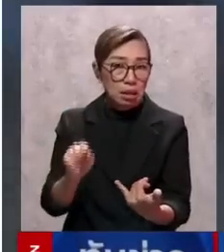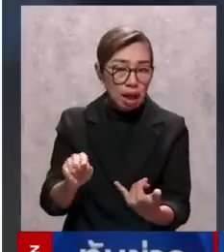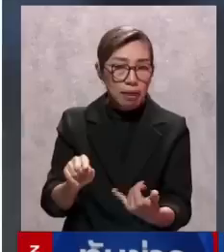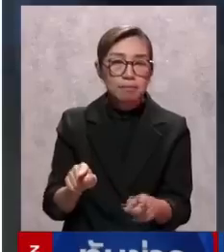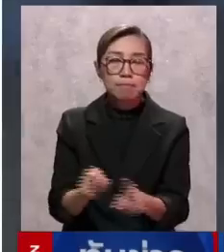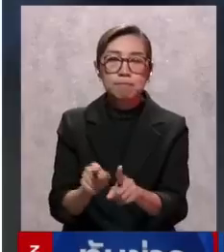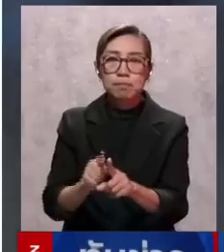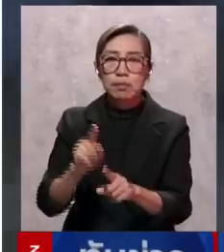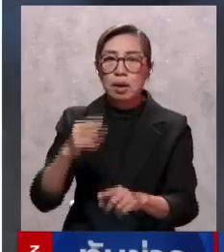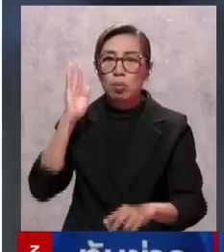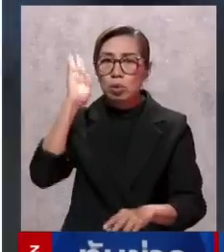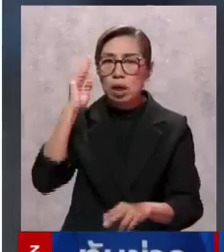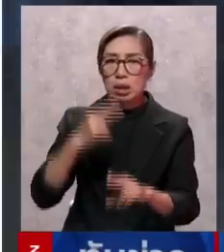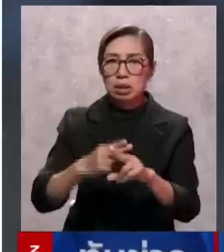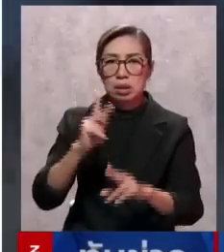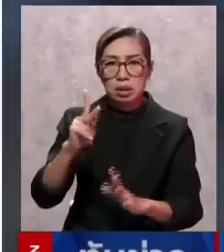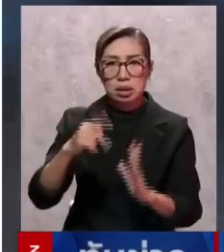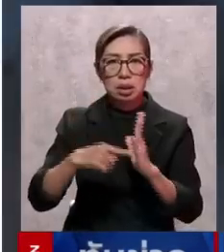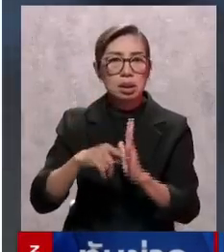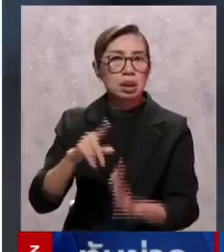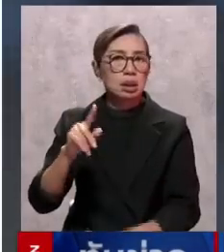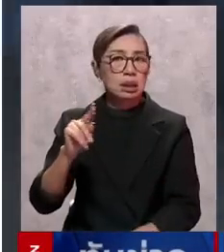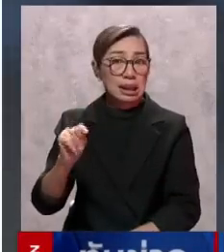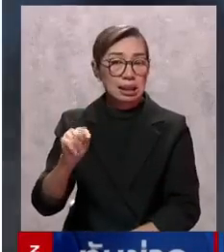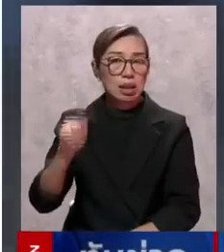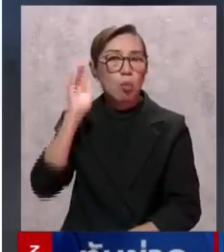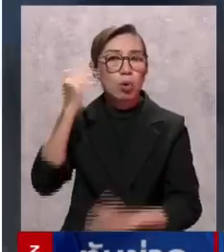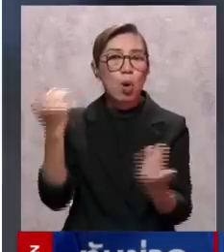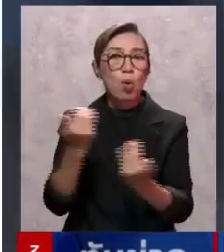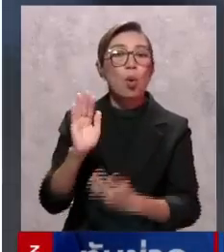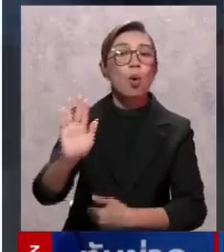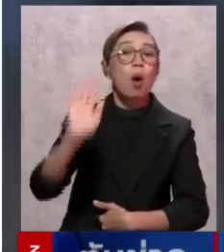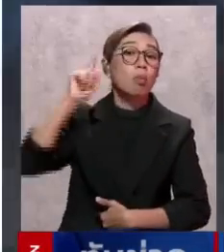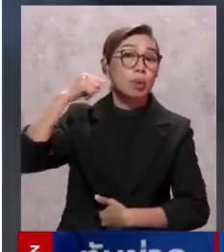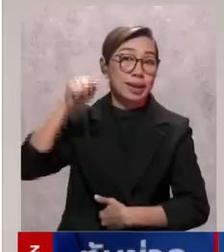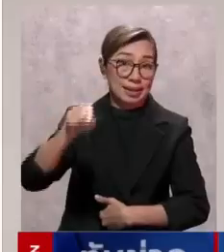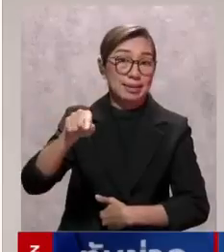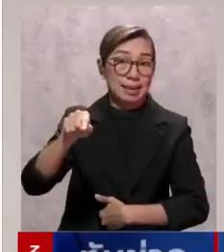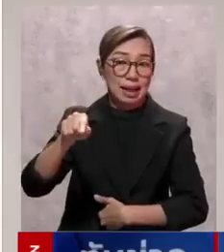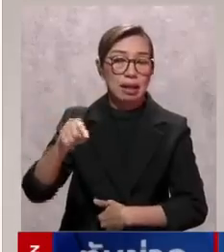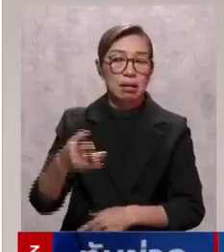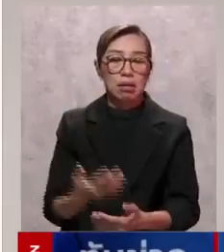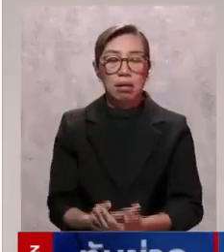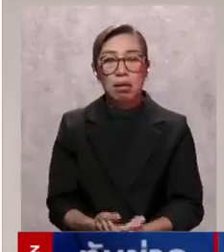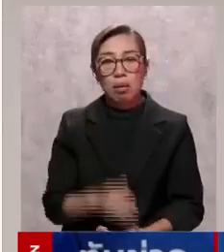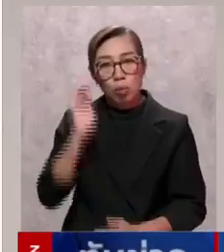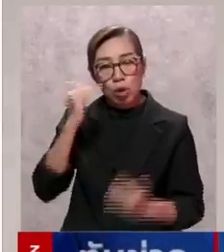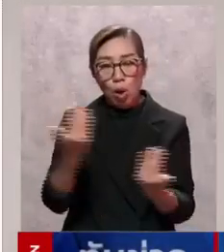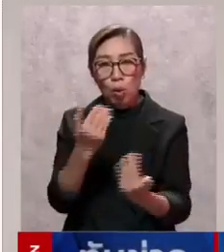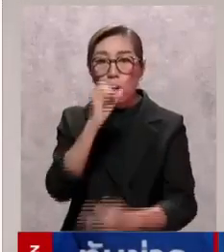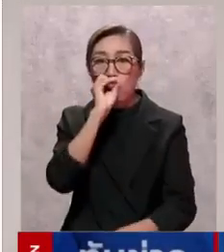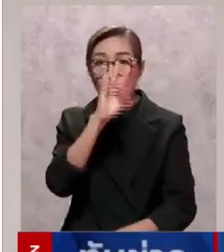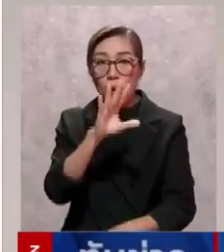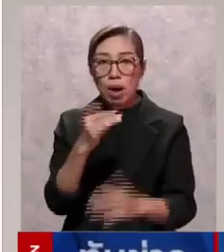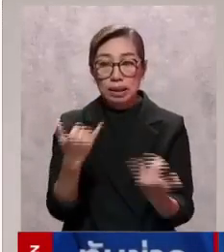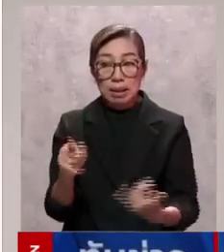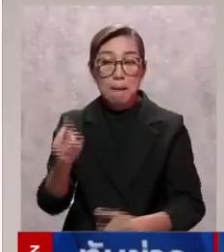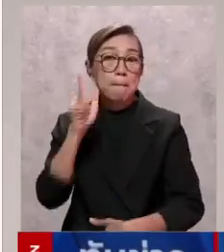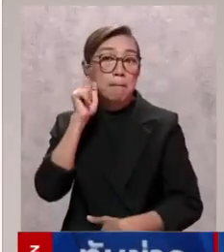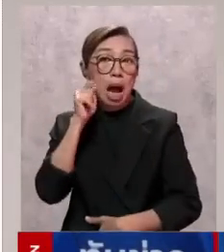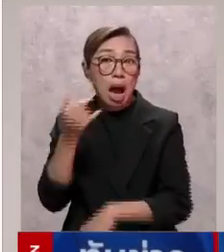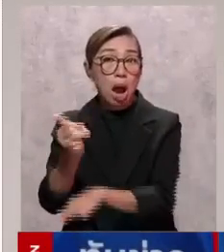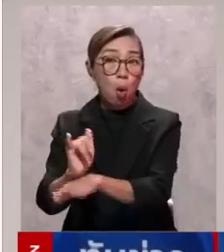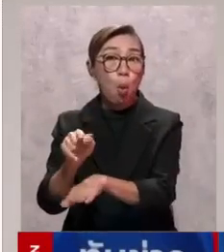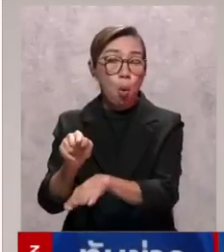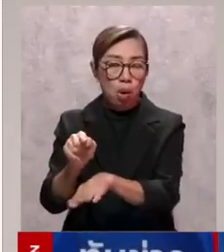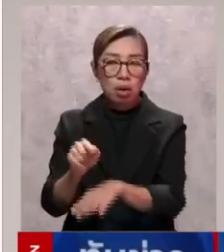ยทางคุณกฤตกิติรัตนาค่ะเป็นลูกชายของผู้โดยสารที่ประสบอุบัติเหตุได้ออกมาอัปเดตอาการของผู้เป็นแม่น